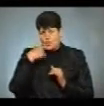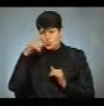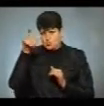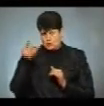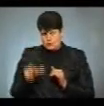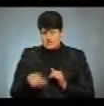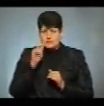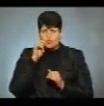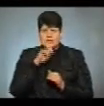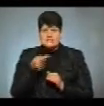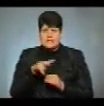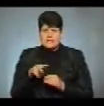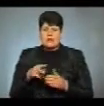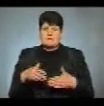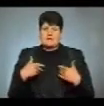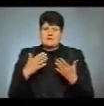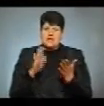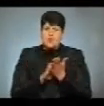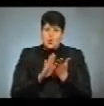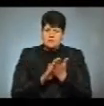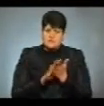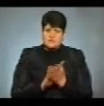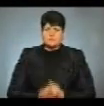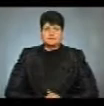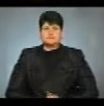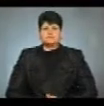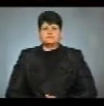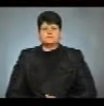давайте його привітаємо бурхливими оплесками. Ростислав Семків!